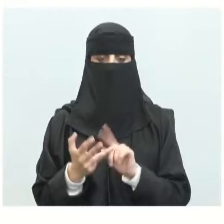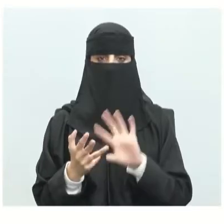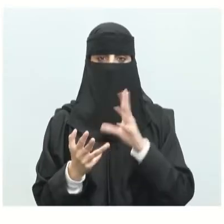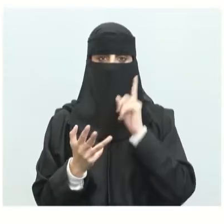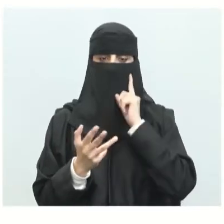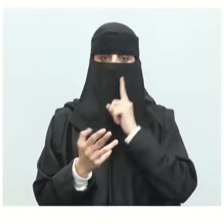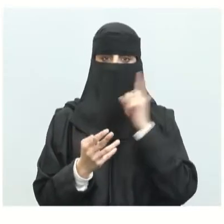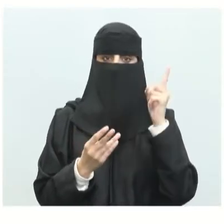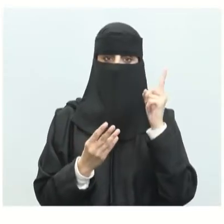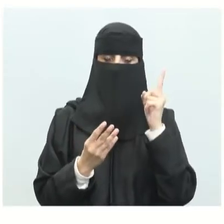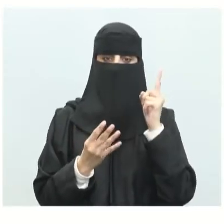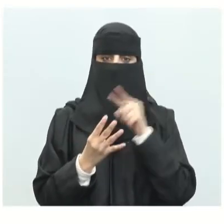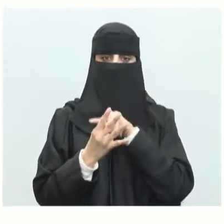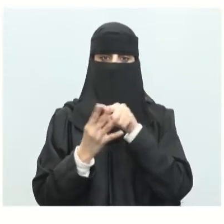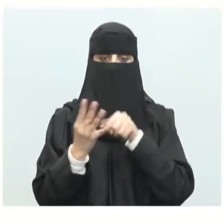استماع